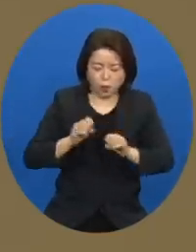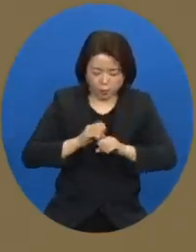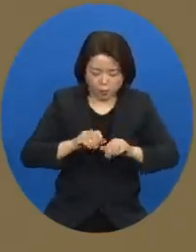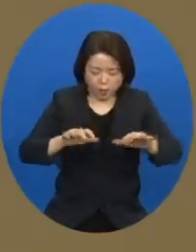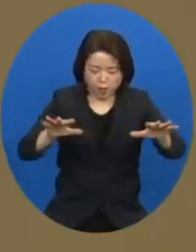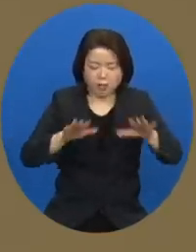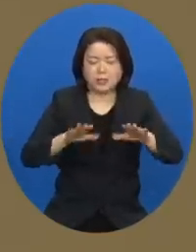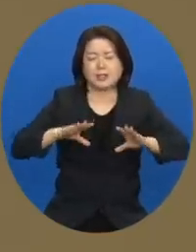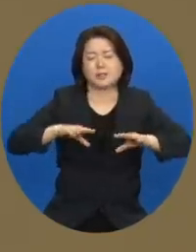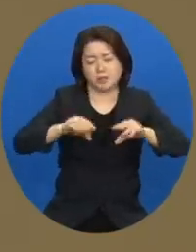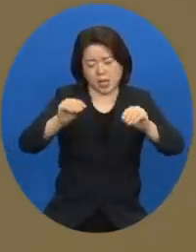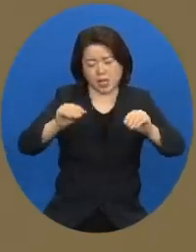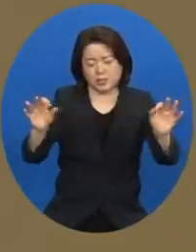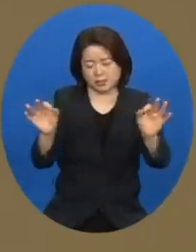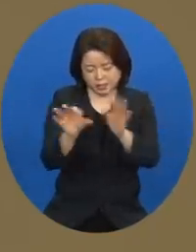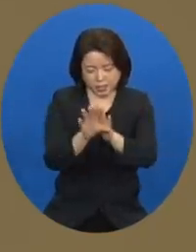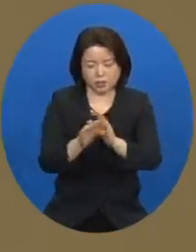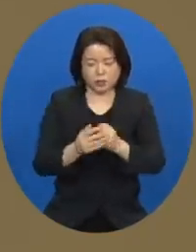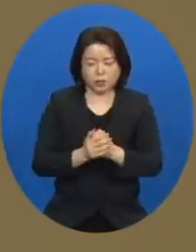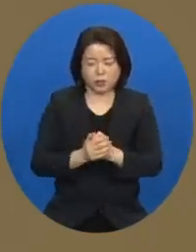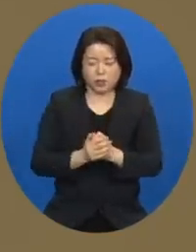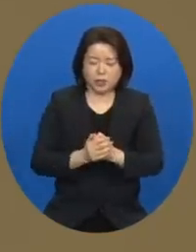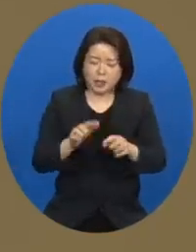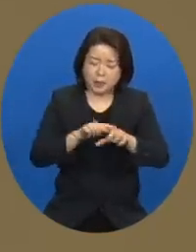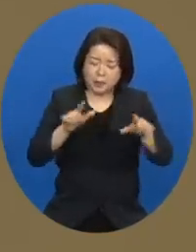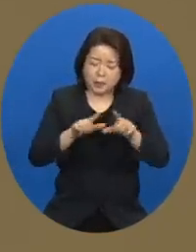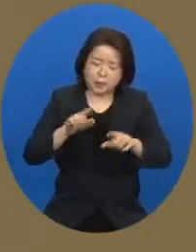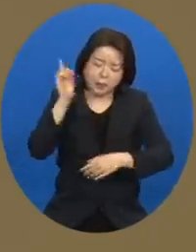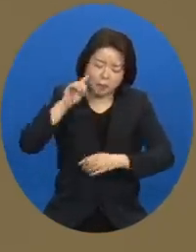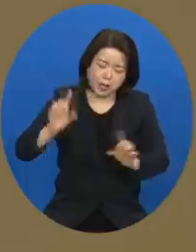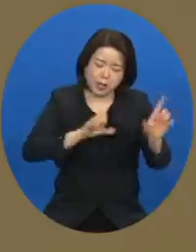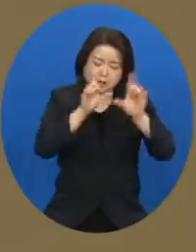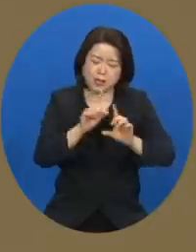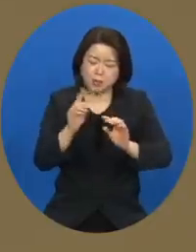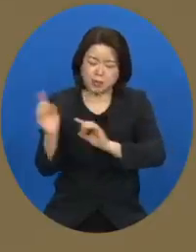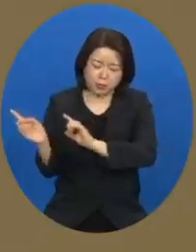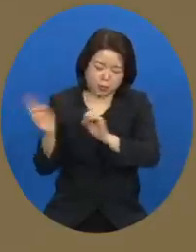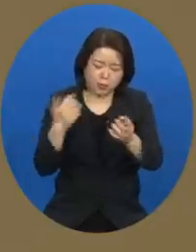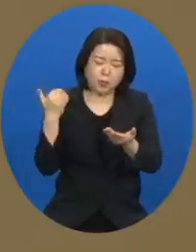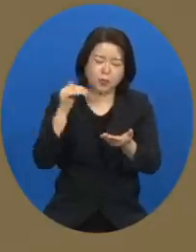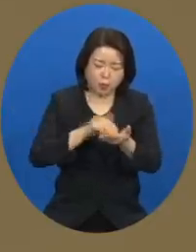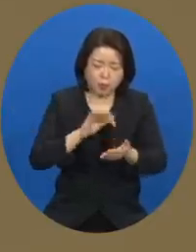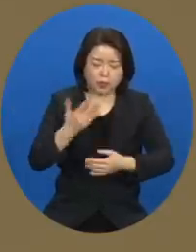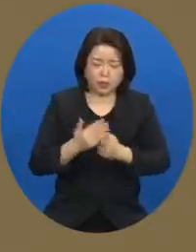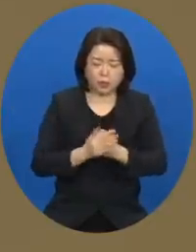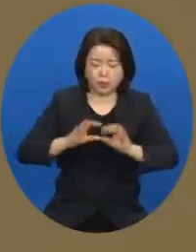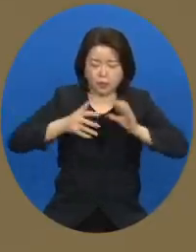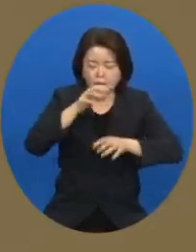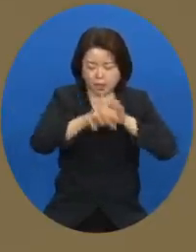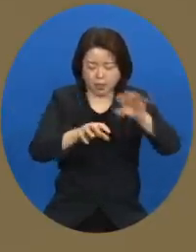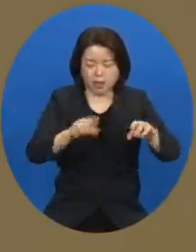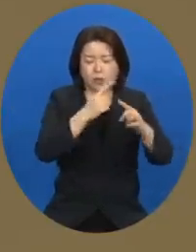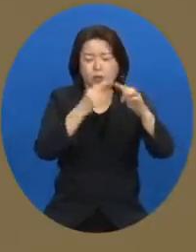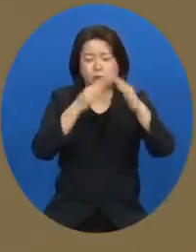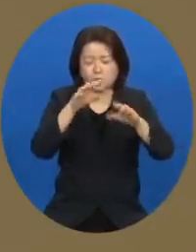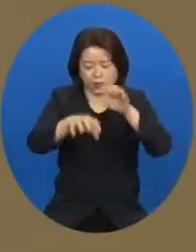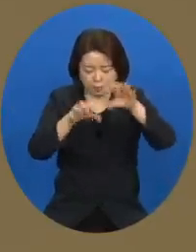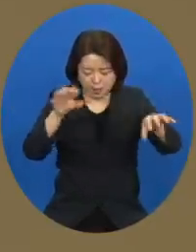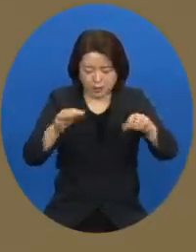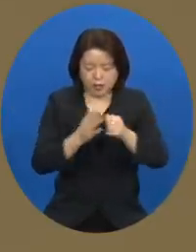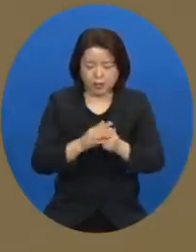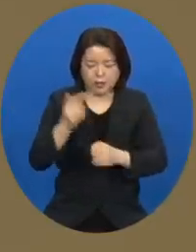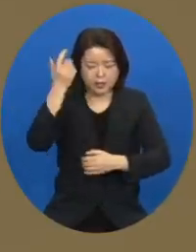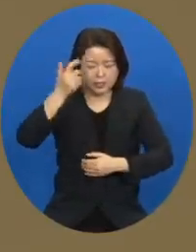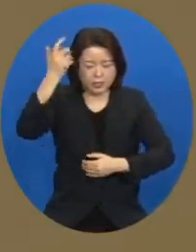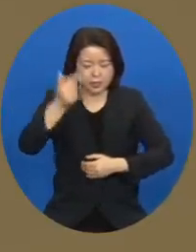이제는 종식되고 그리고 일상이 회복되되 각 나라 모든 교회마다 영적